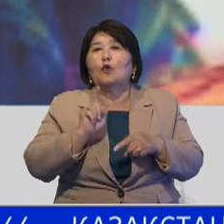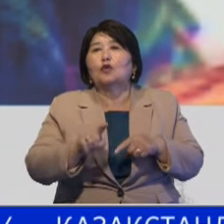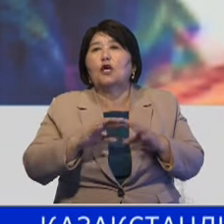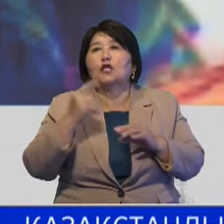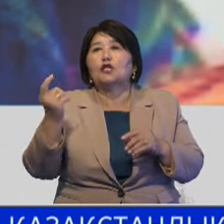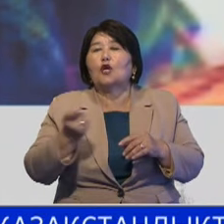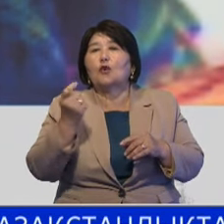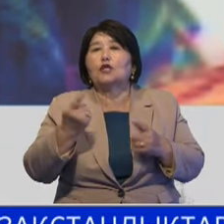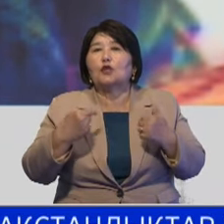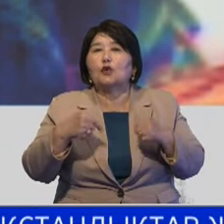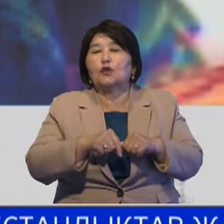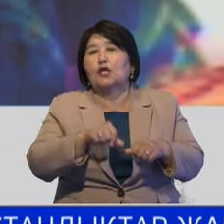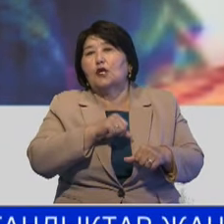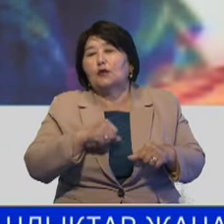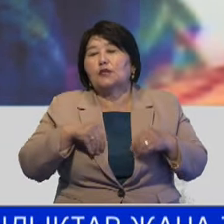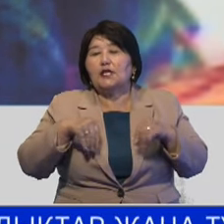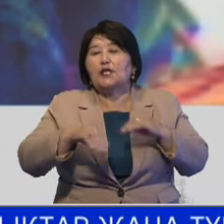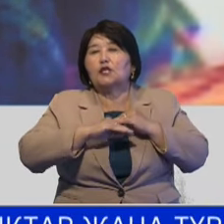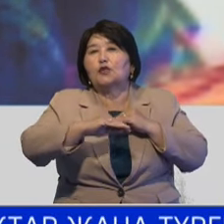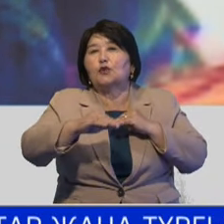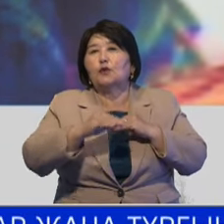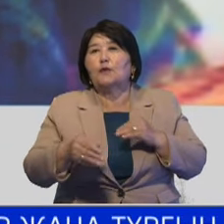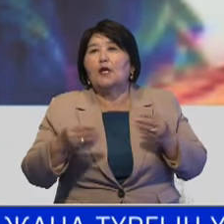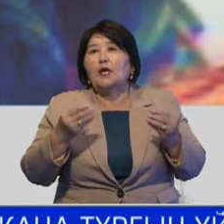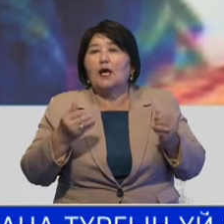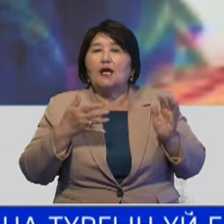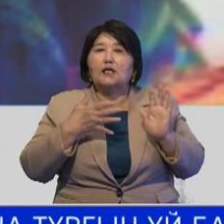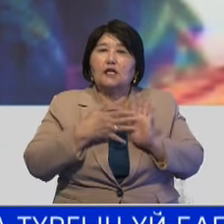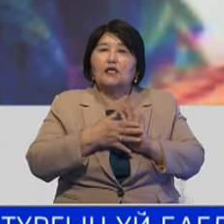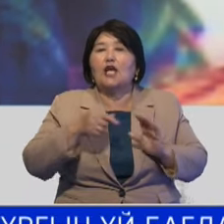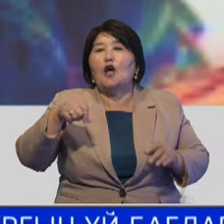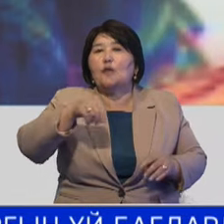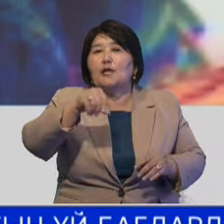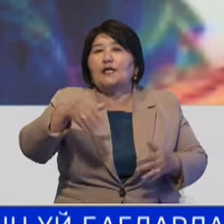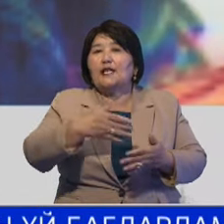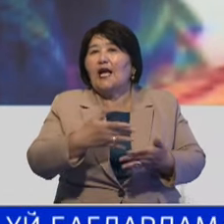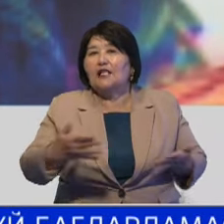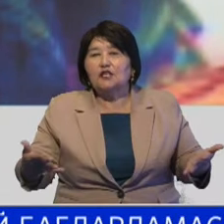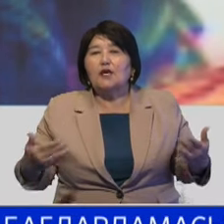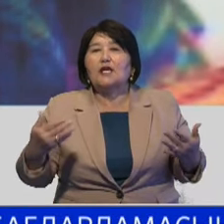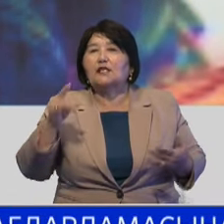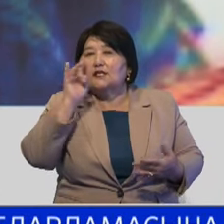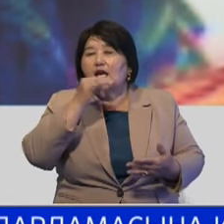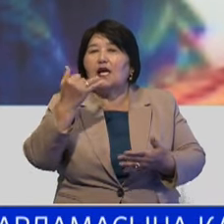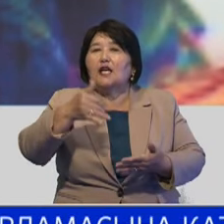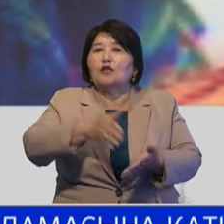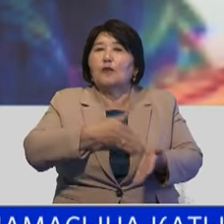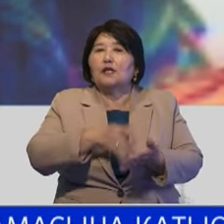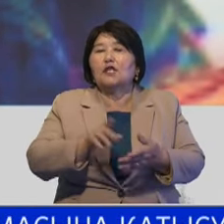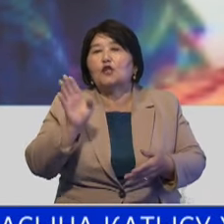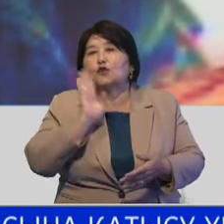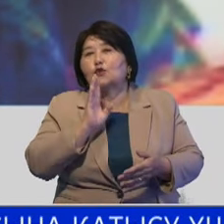шаруашылық құрылымдары биыл егілетін егіс көлемдерін қажетті тұқыммен, минералды тыңайтқыштармен, жанар жағармаймен және